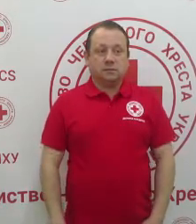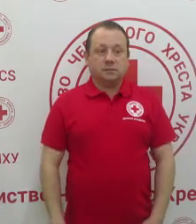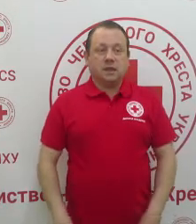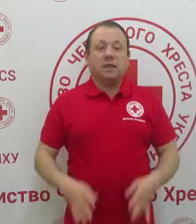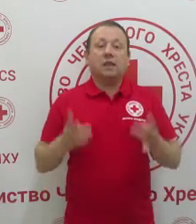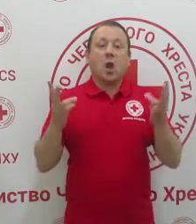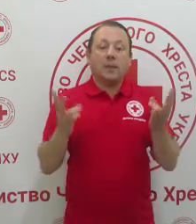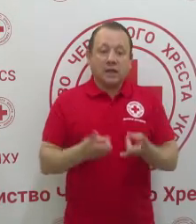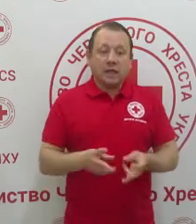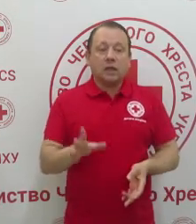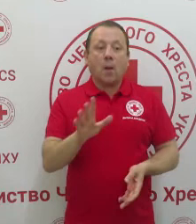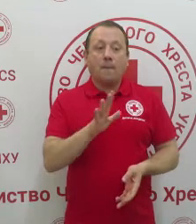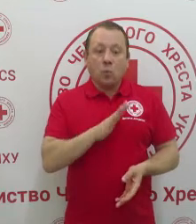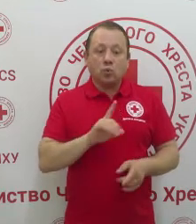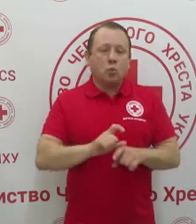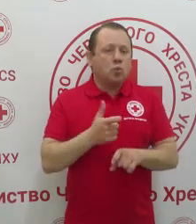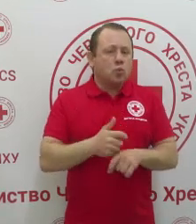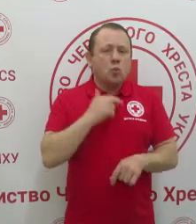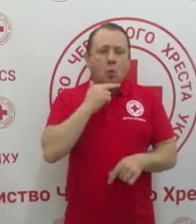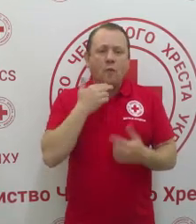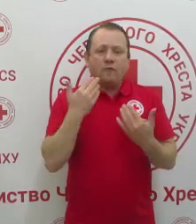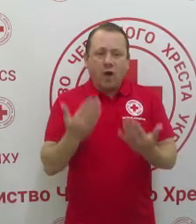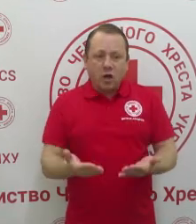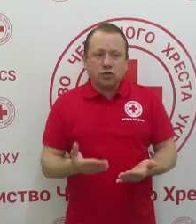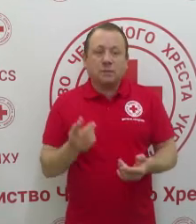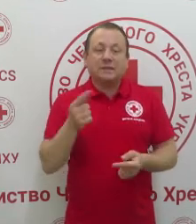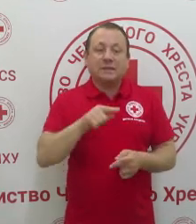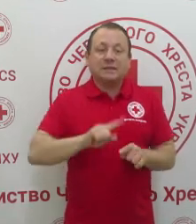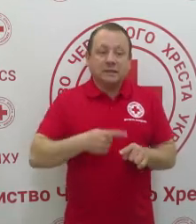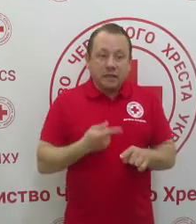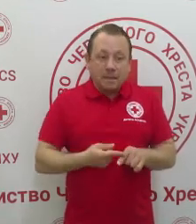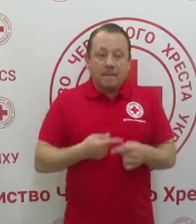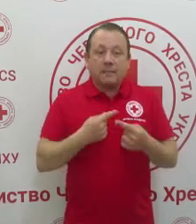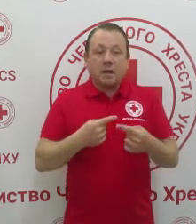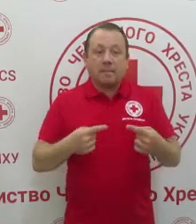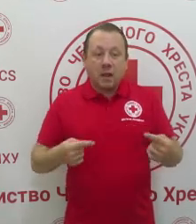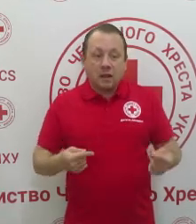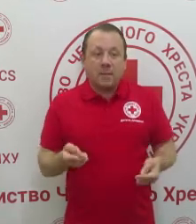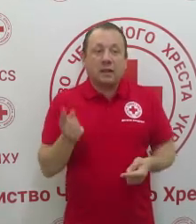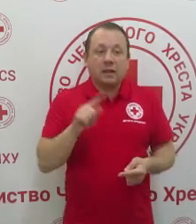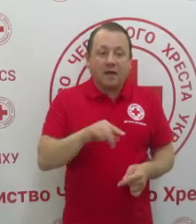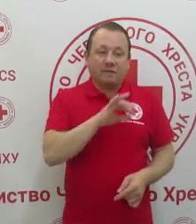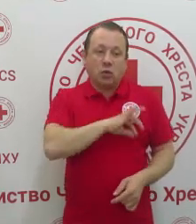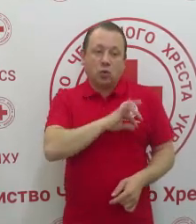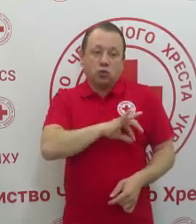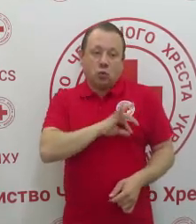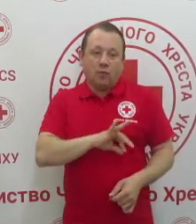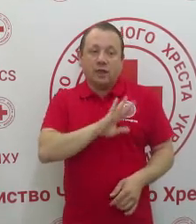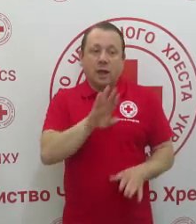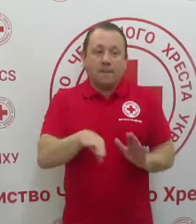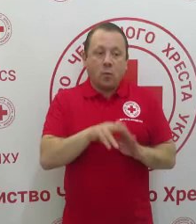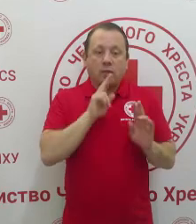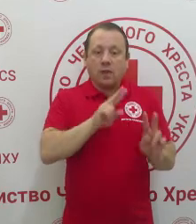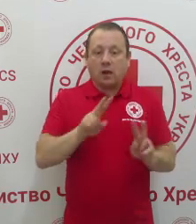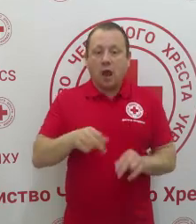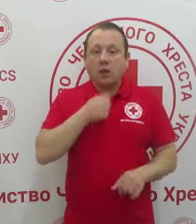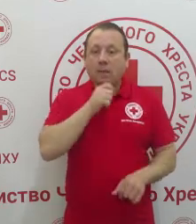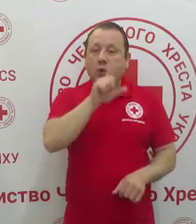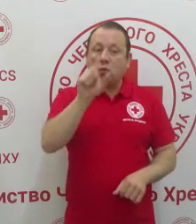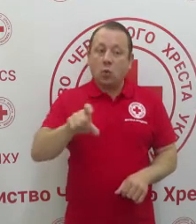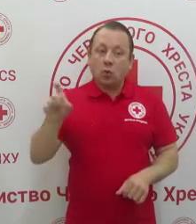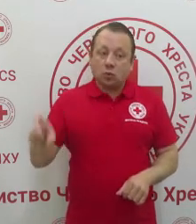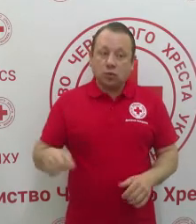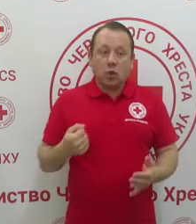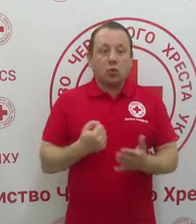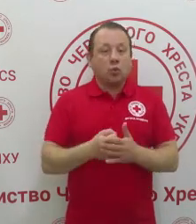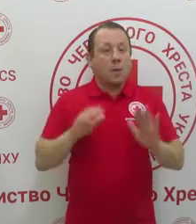Необхідно бути дуже уважними з цими предметами. Та використовувати їх під наглядом дорослих.